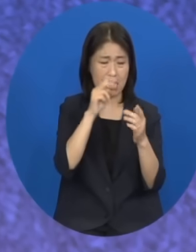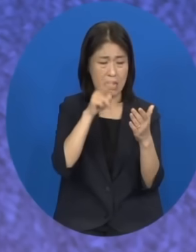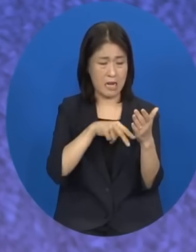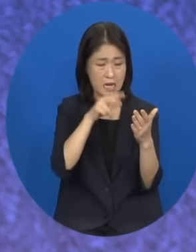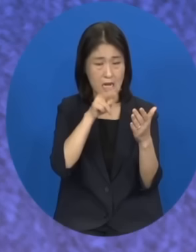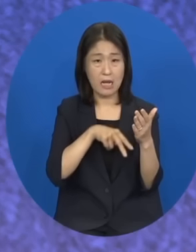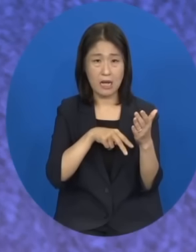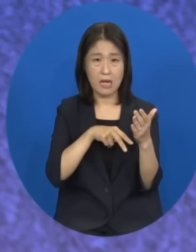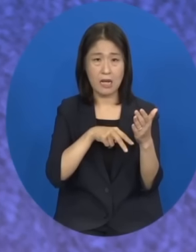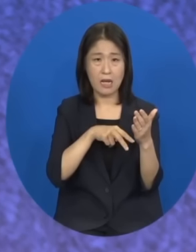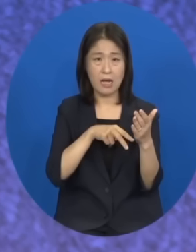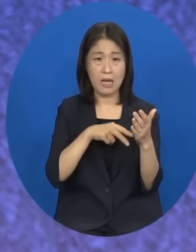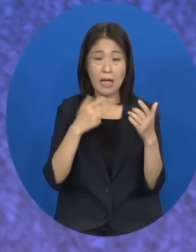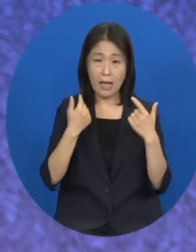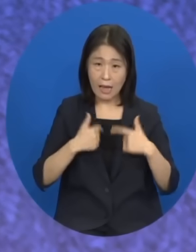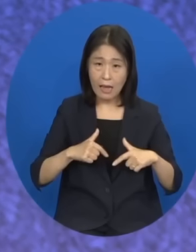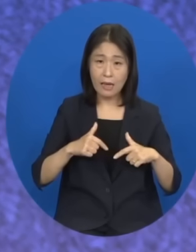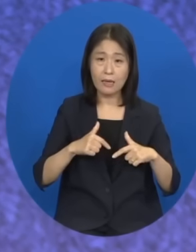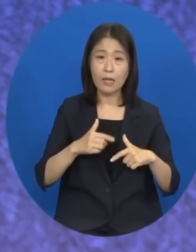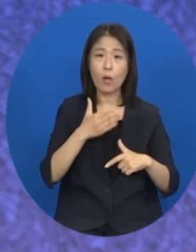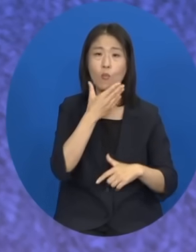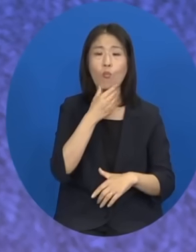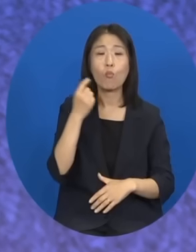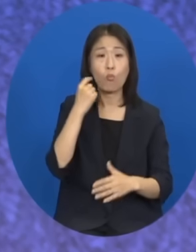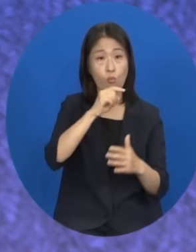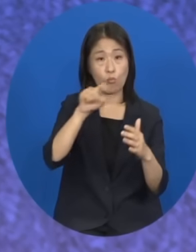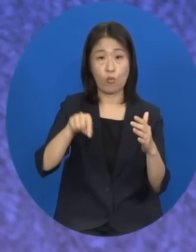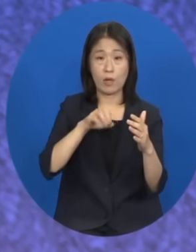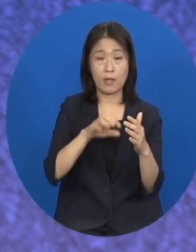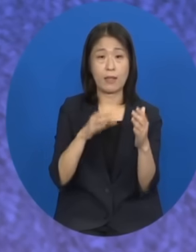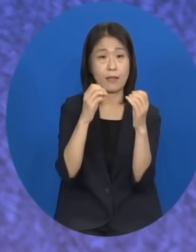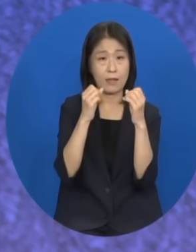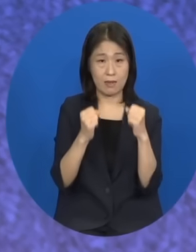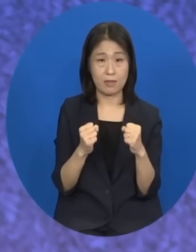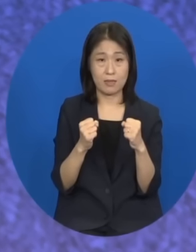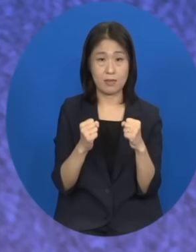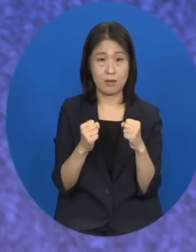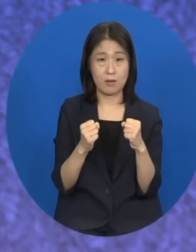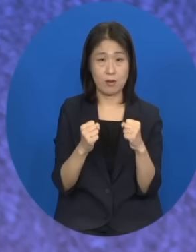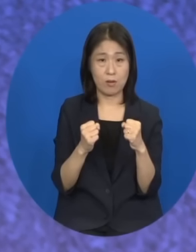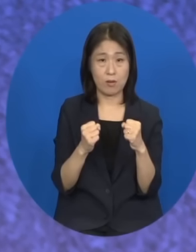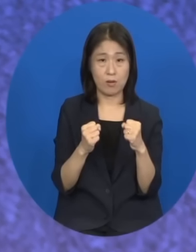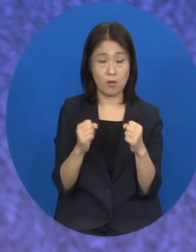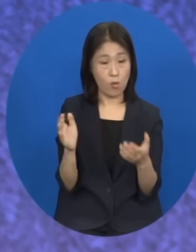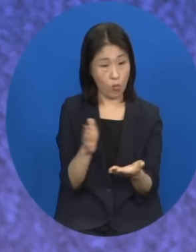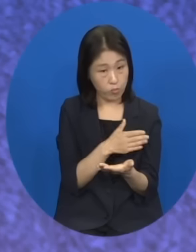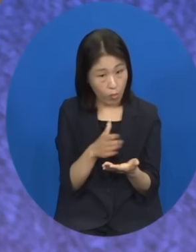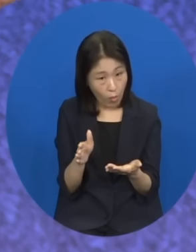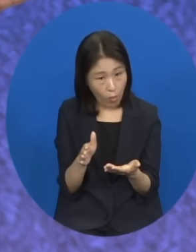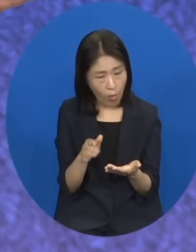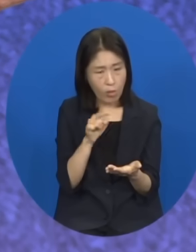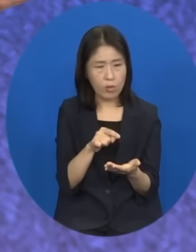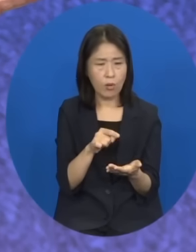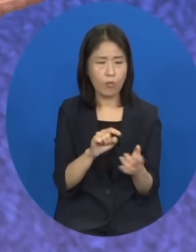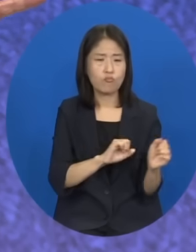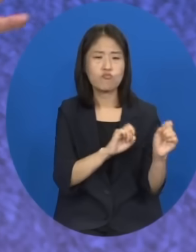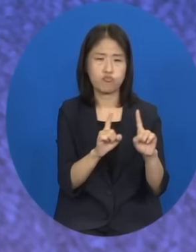늘 주님의 복음 안에 거하는 것이 없이는 부흥은 한순간의 경험으로